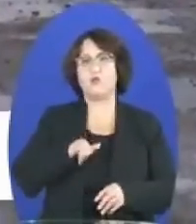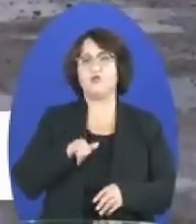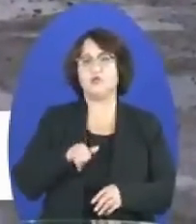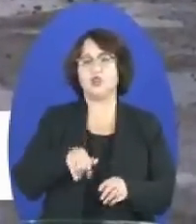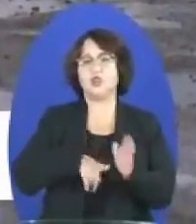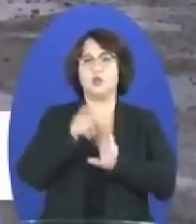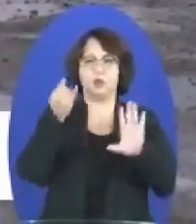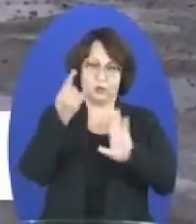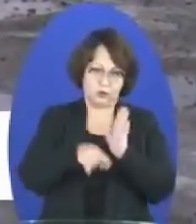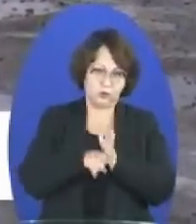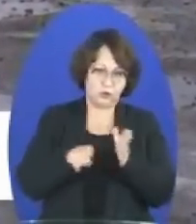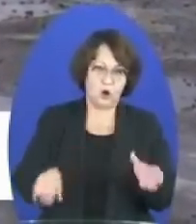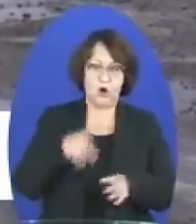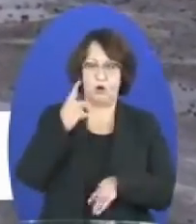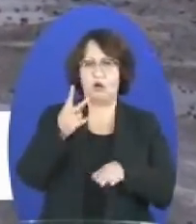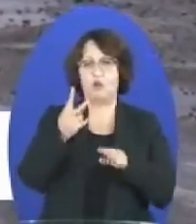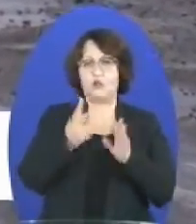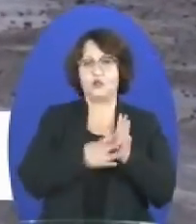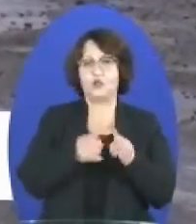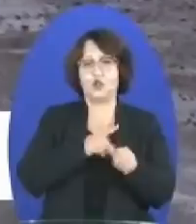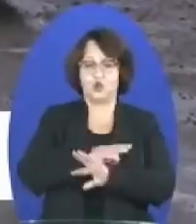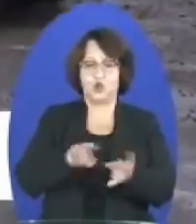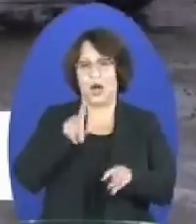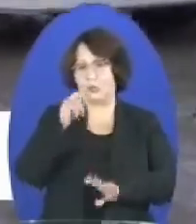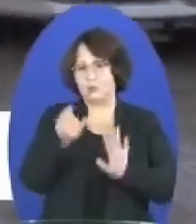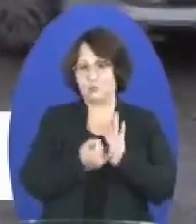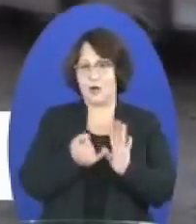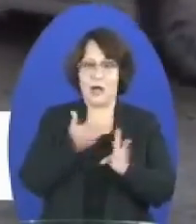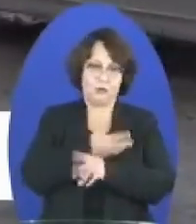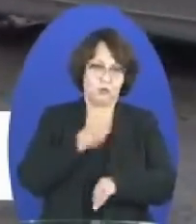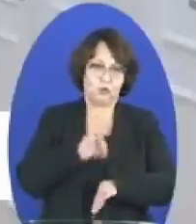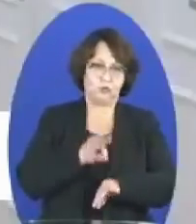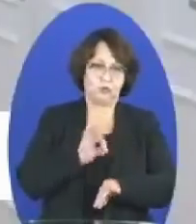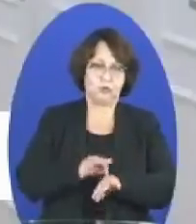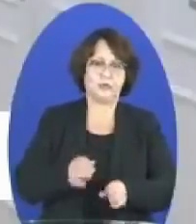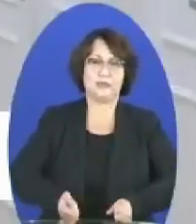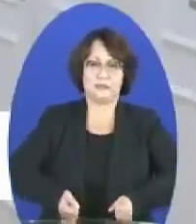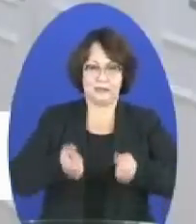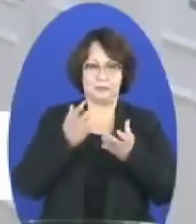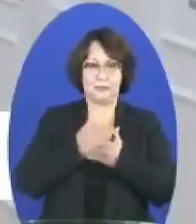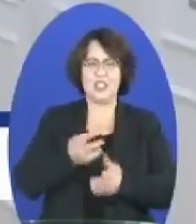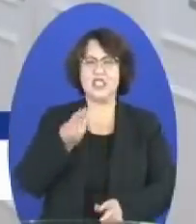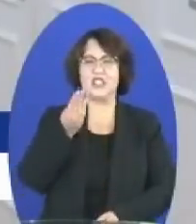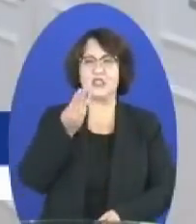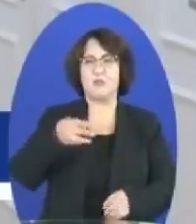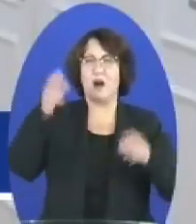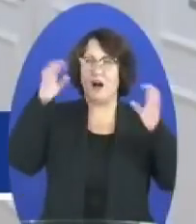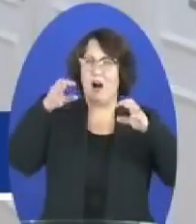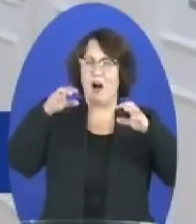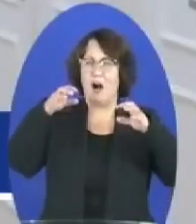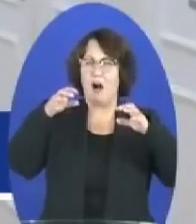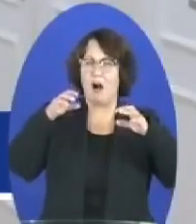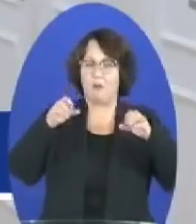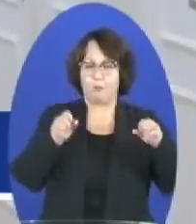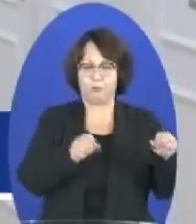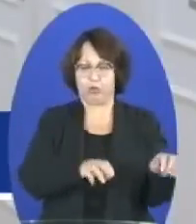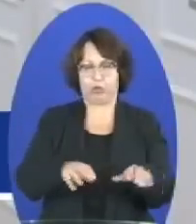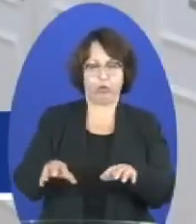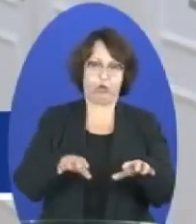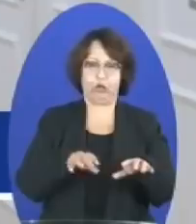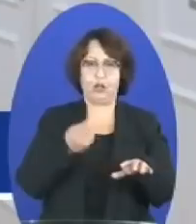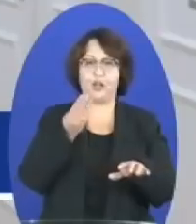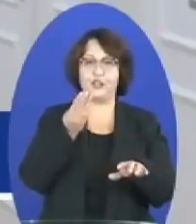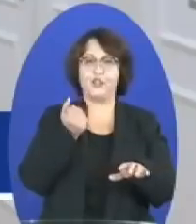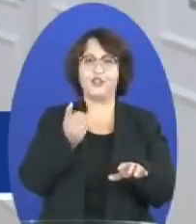гэхэд 29 төрлийн 16 мянган гаруй халдвар төвчний тохиолдол бүртгэгджээ. Лаг шавар үүсдэг. За тэгэхээр энэ лаг шаврыг бол одоо